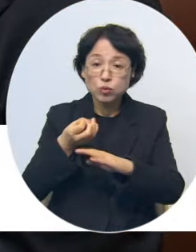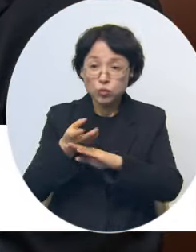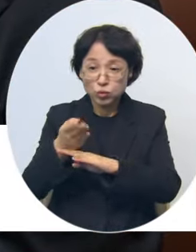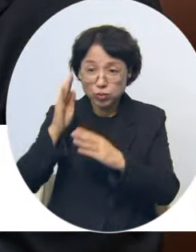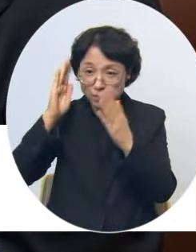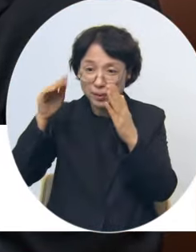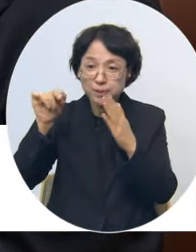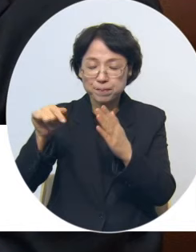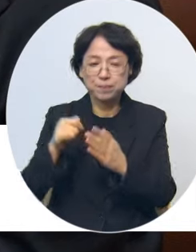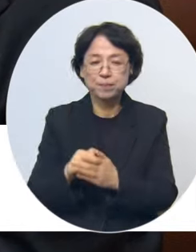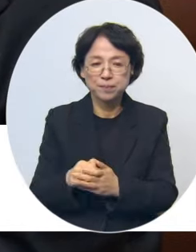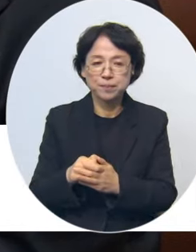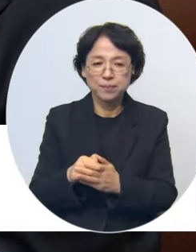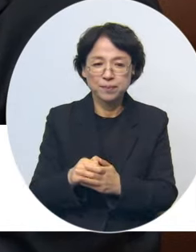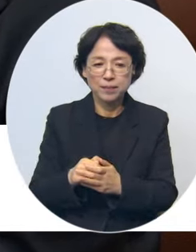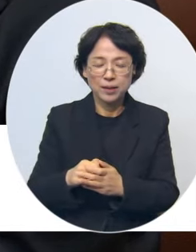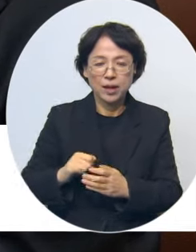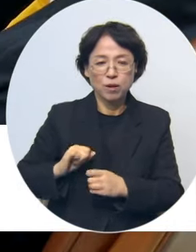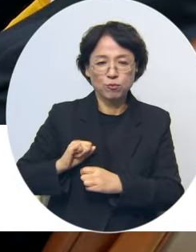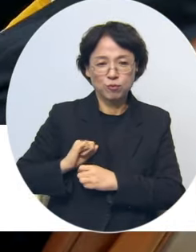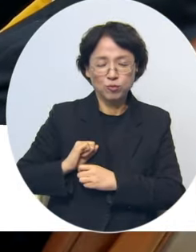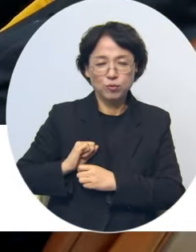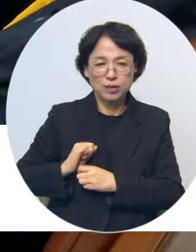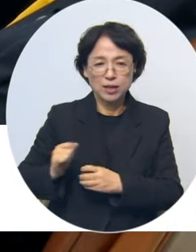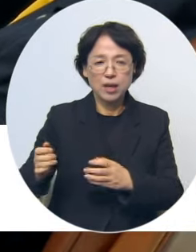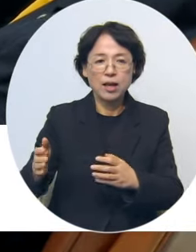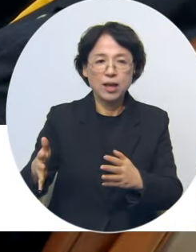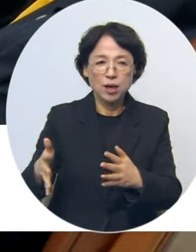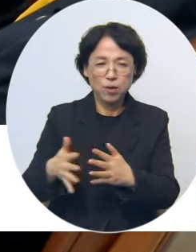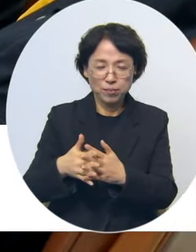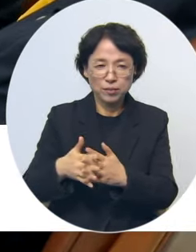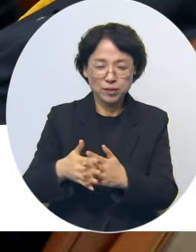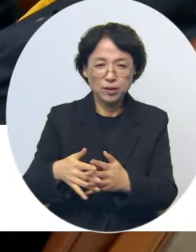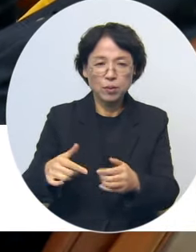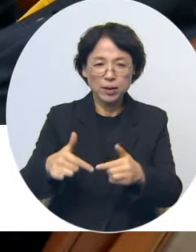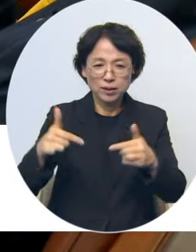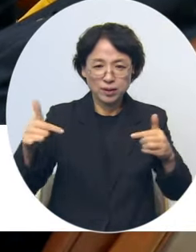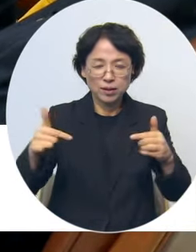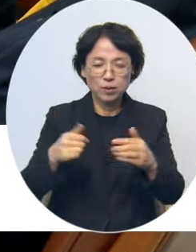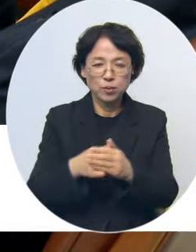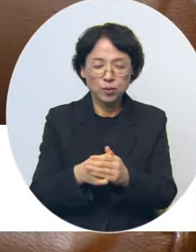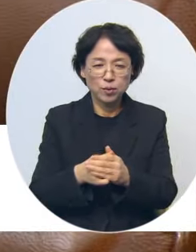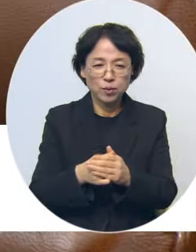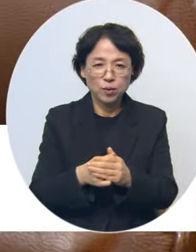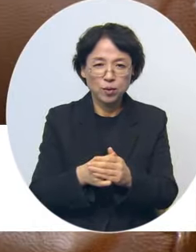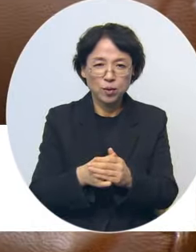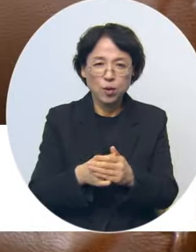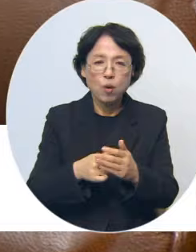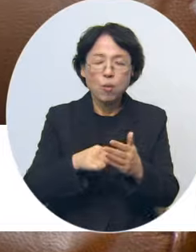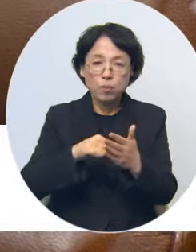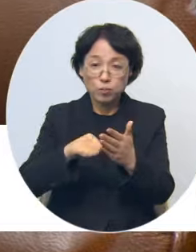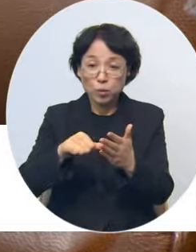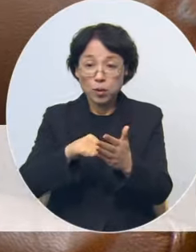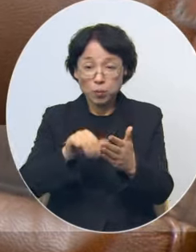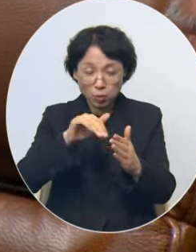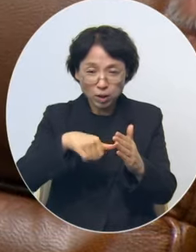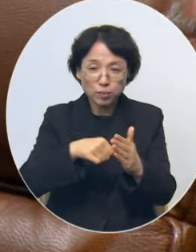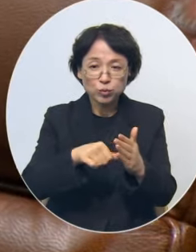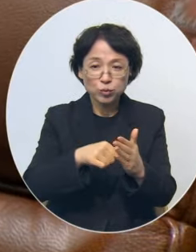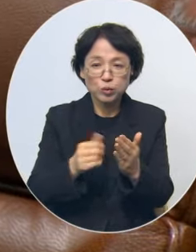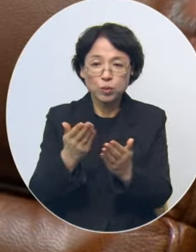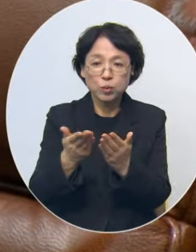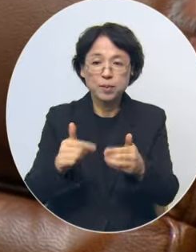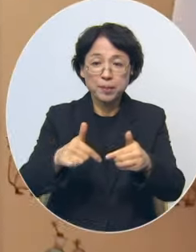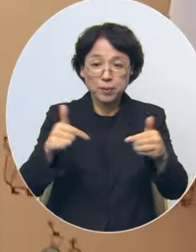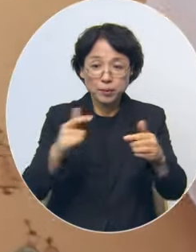방산 협력을 확대하고 말레이시아가 희토류 등 핵심 광물 보유국인 만큼 공급망을 위한 협력도 더욱 공고히